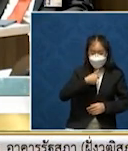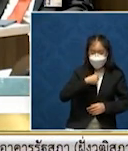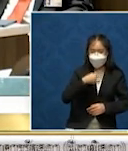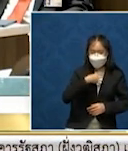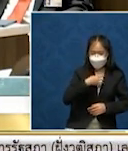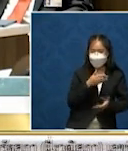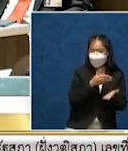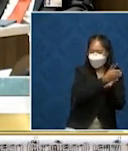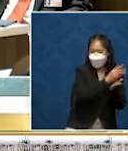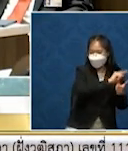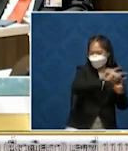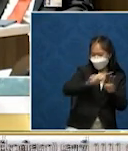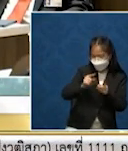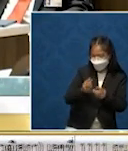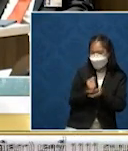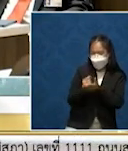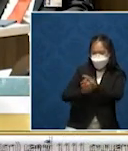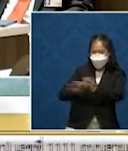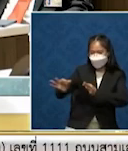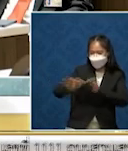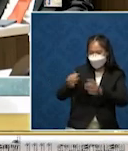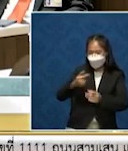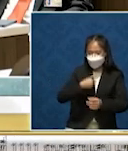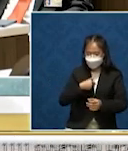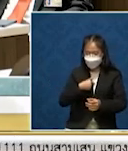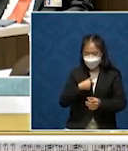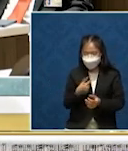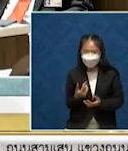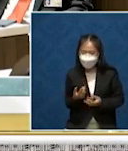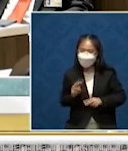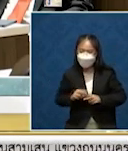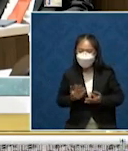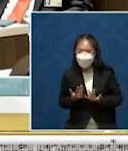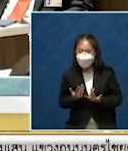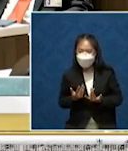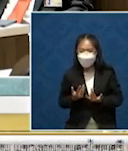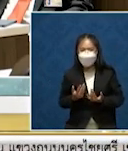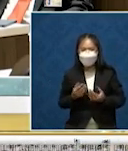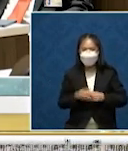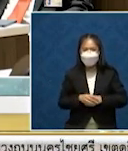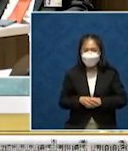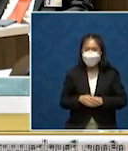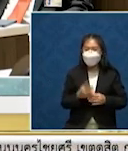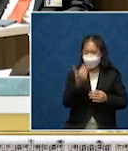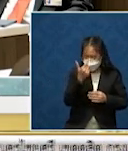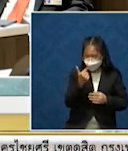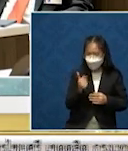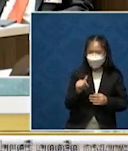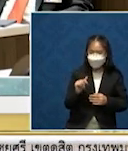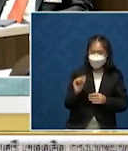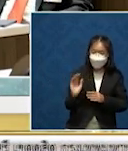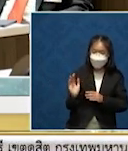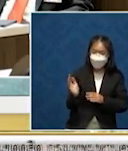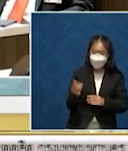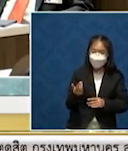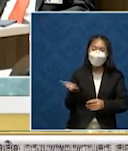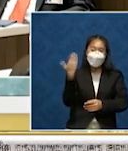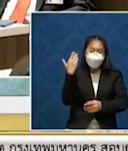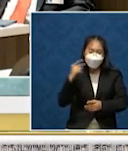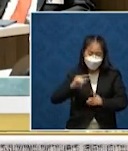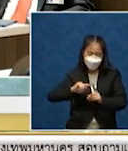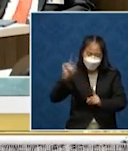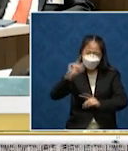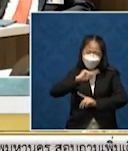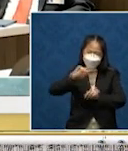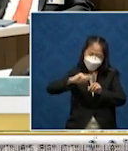ะก็เลยเห็นนะแม้แต่คนพิการตายังรู้แต่พวกพิการใจทั้ง